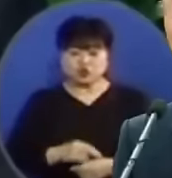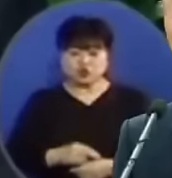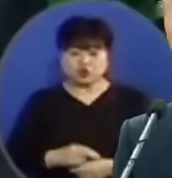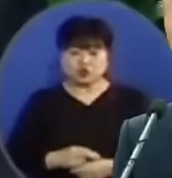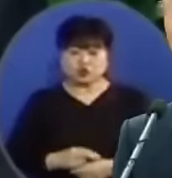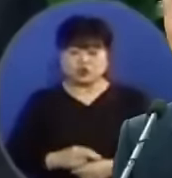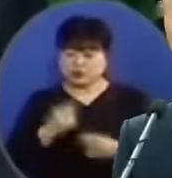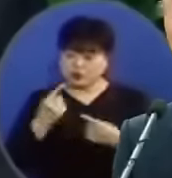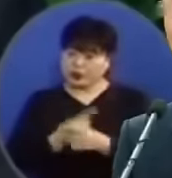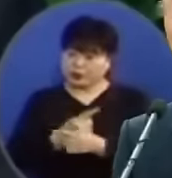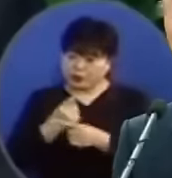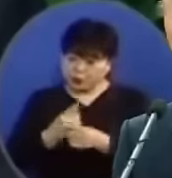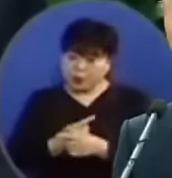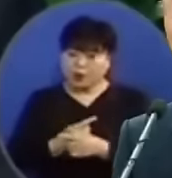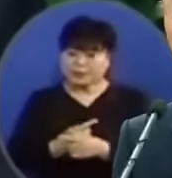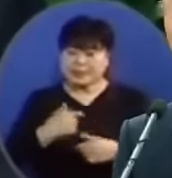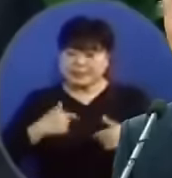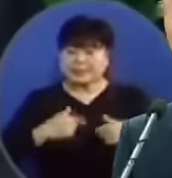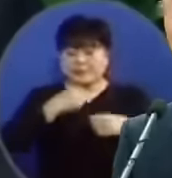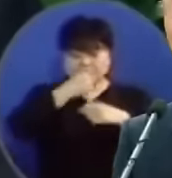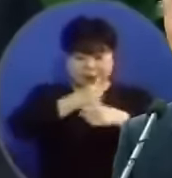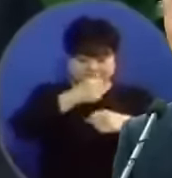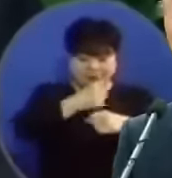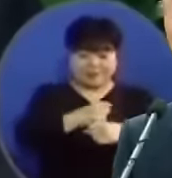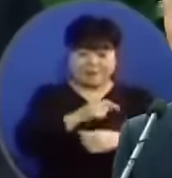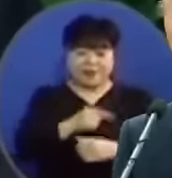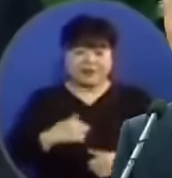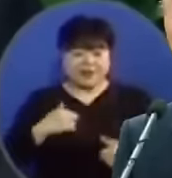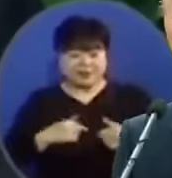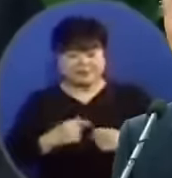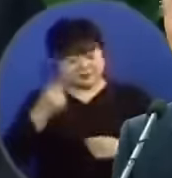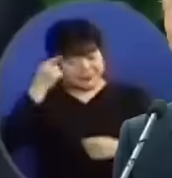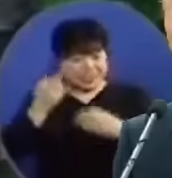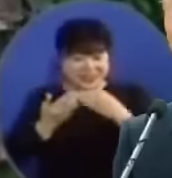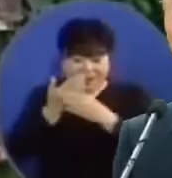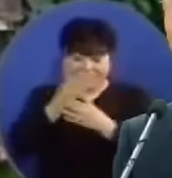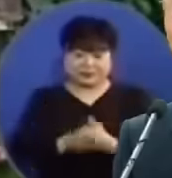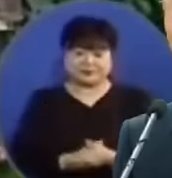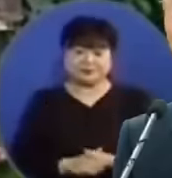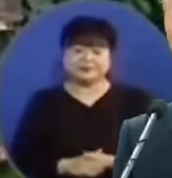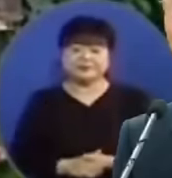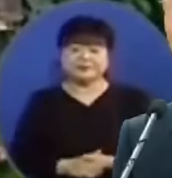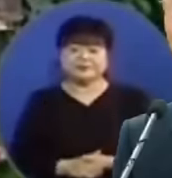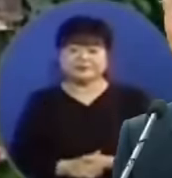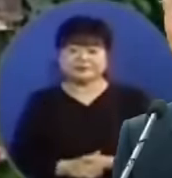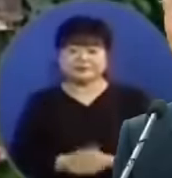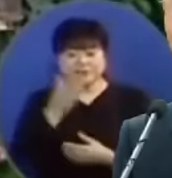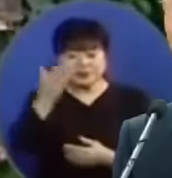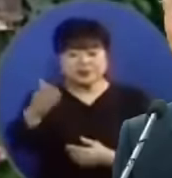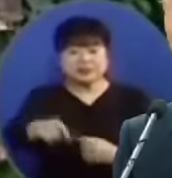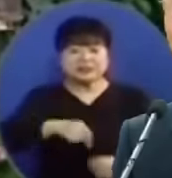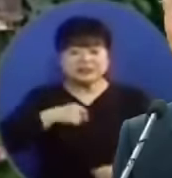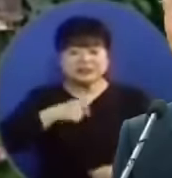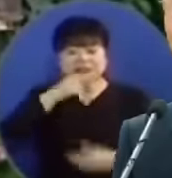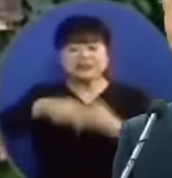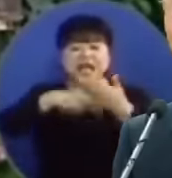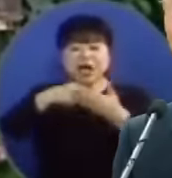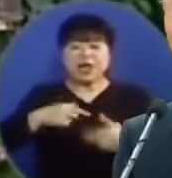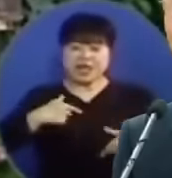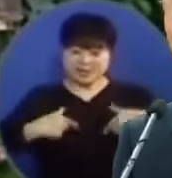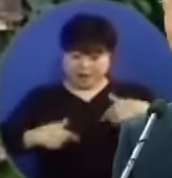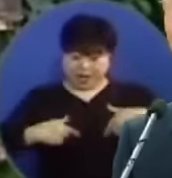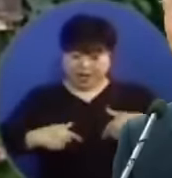기쁨을 발효시키는 것입니다. 마음의 기쁨과 즐거움이 생기는 것입니다. 시편 32편 11절에 너희 의인들아 야훼를